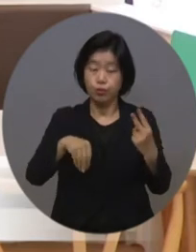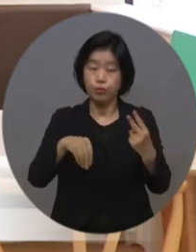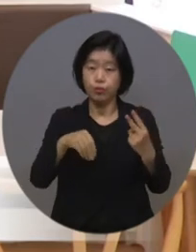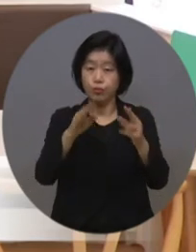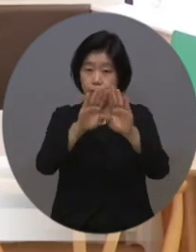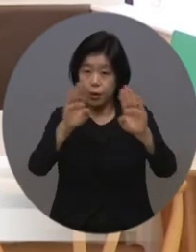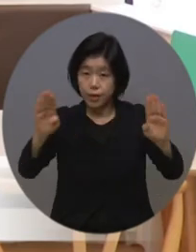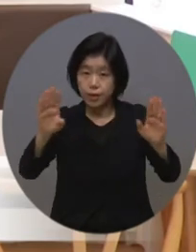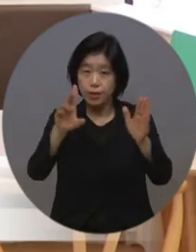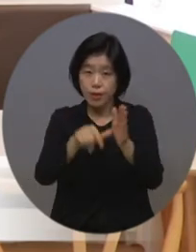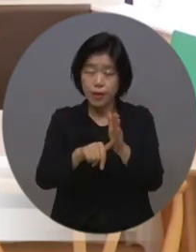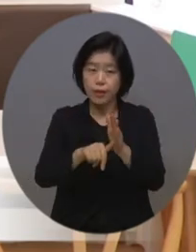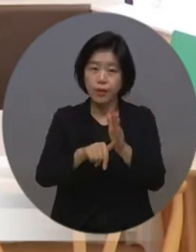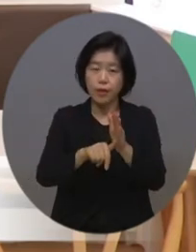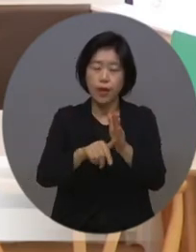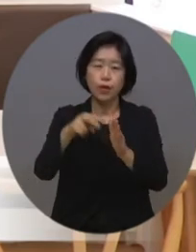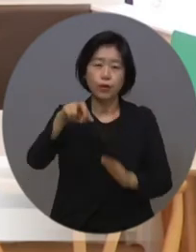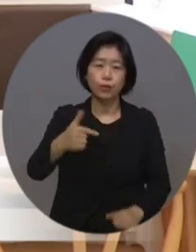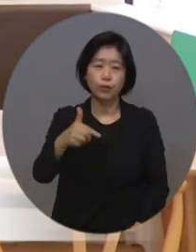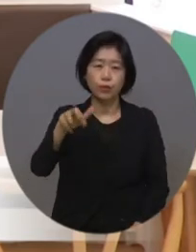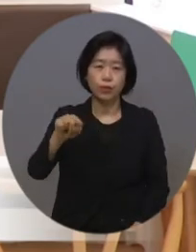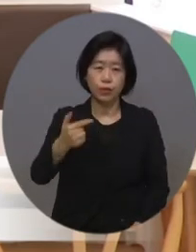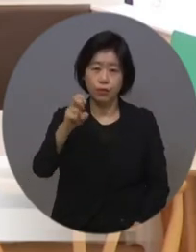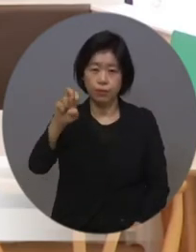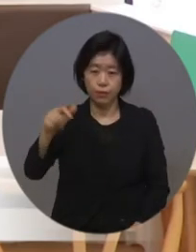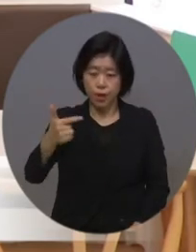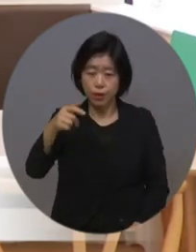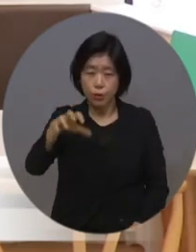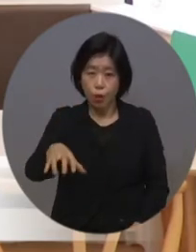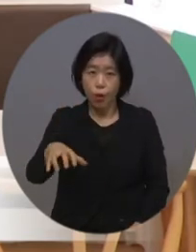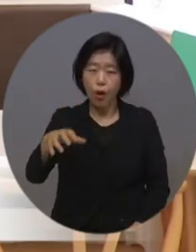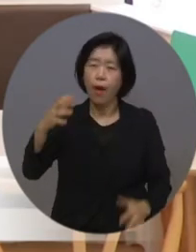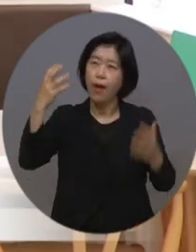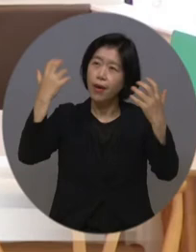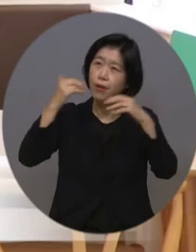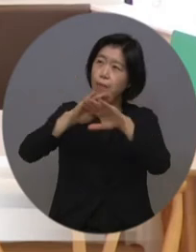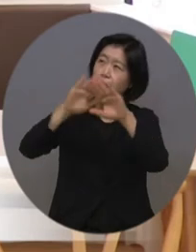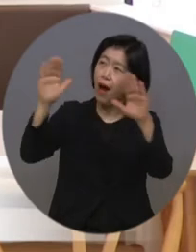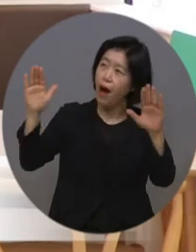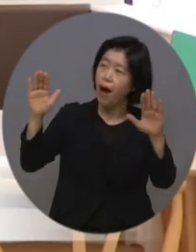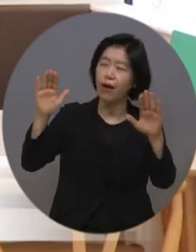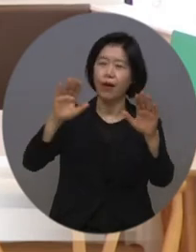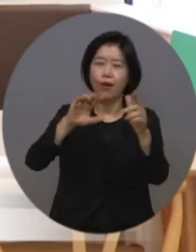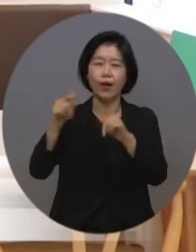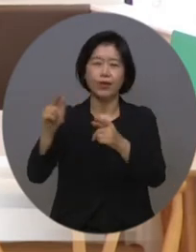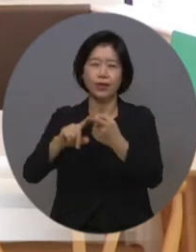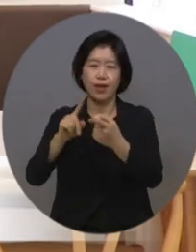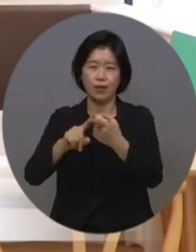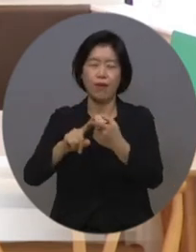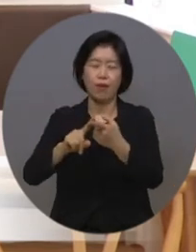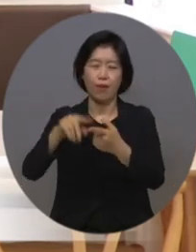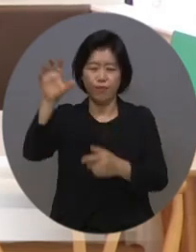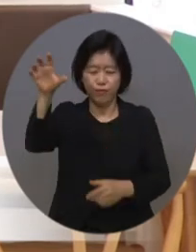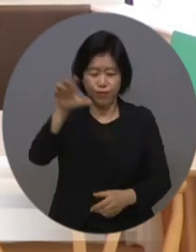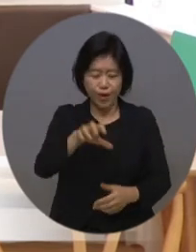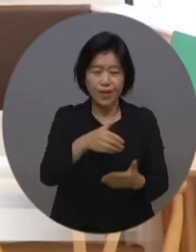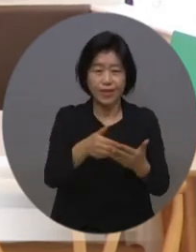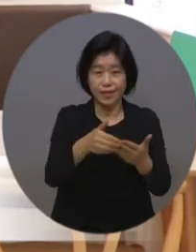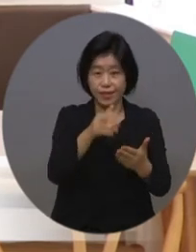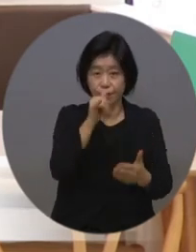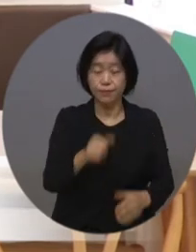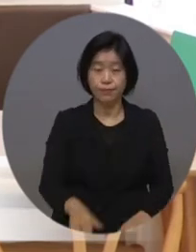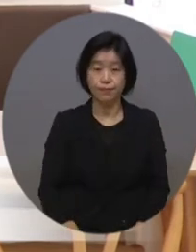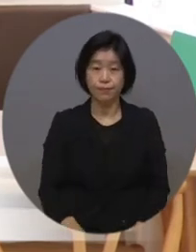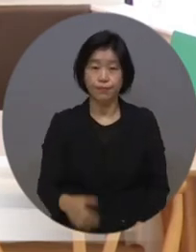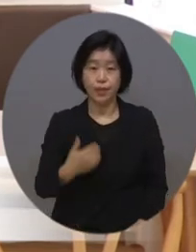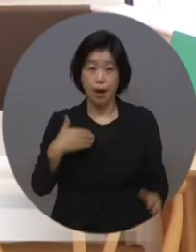밤하늘 그리고 우리 밤하늘이 보여주는 그런 어떤 청량함 그리고 저희들이 밤에 가서 이제 그 갯벌에